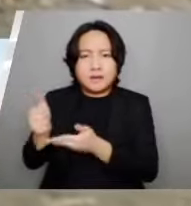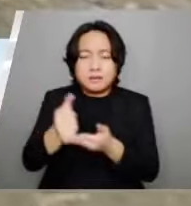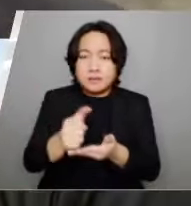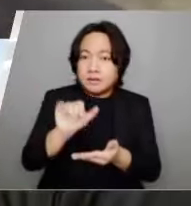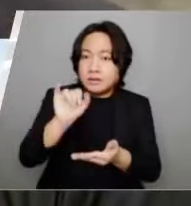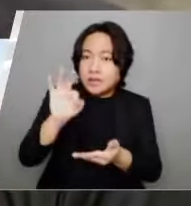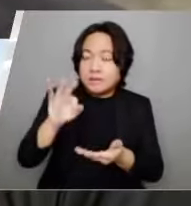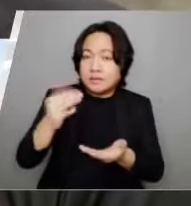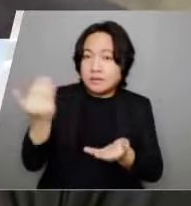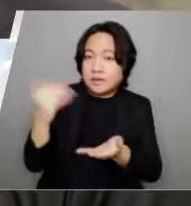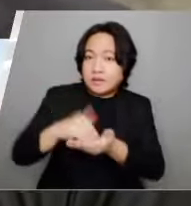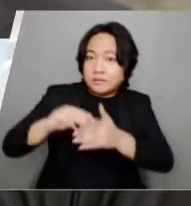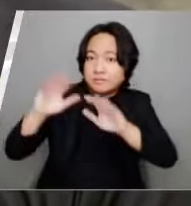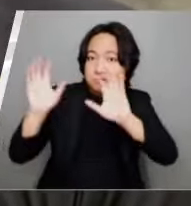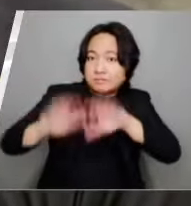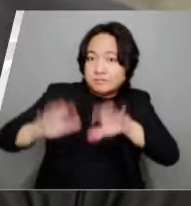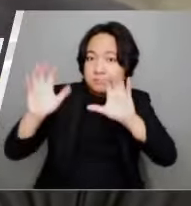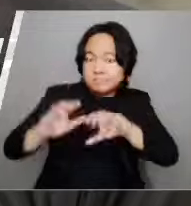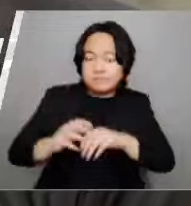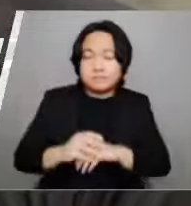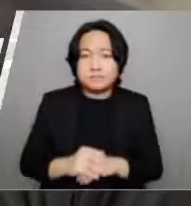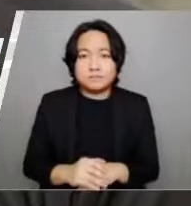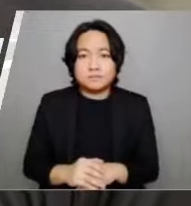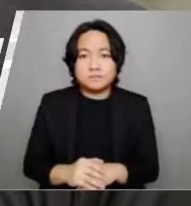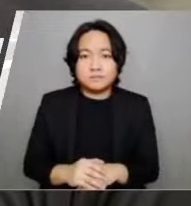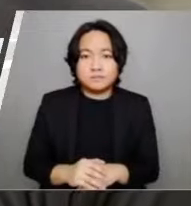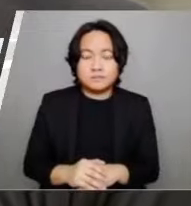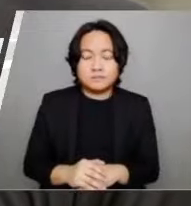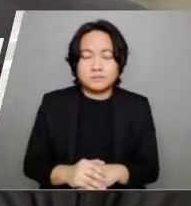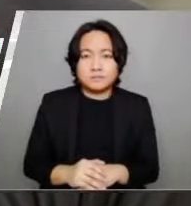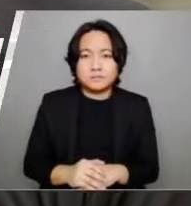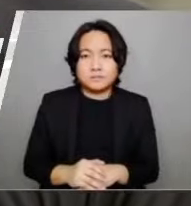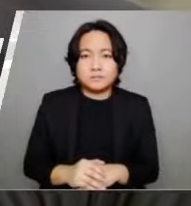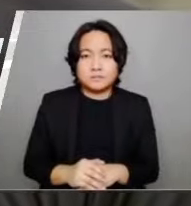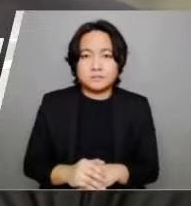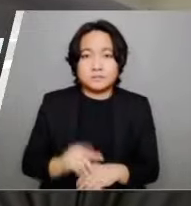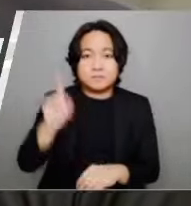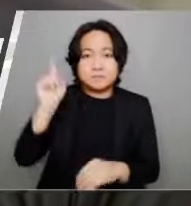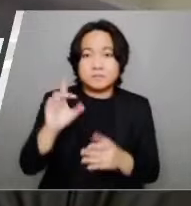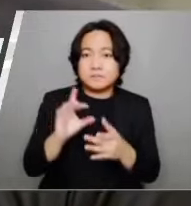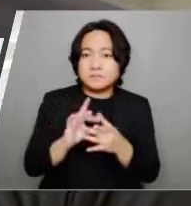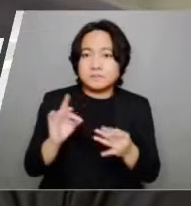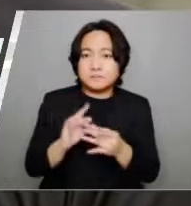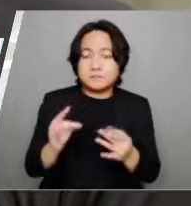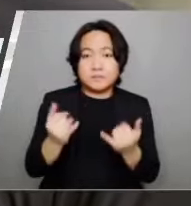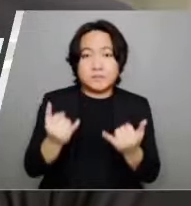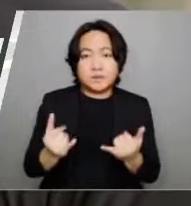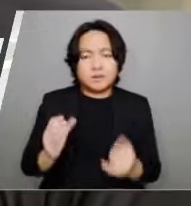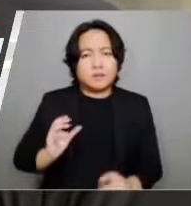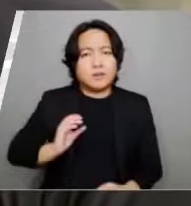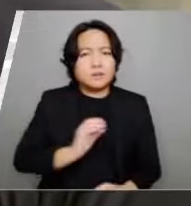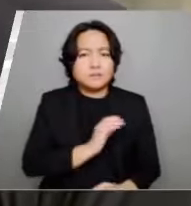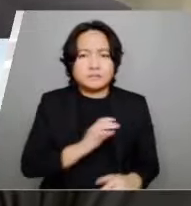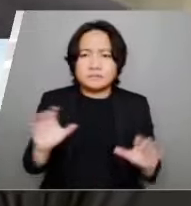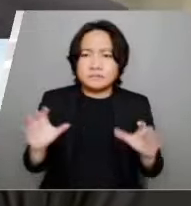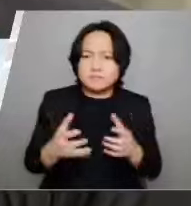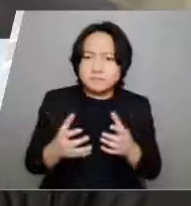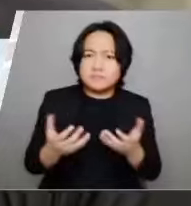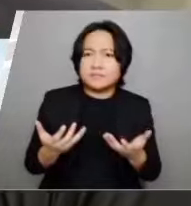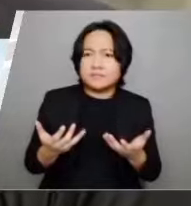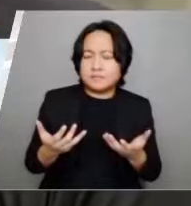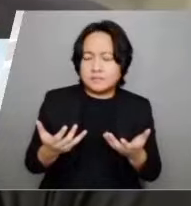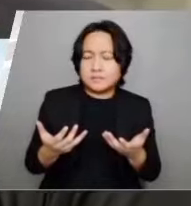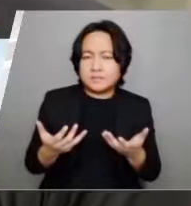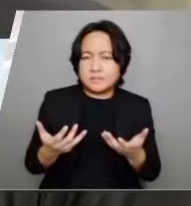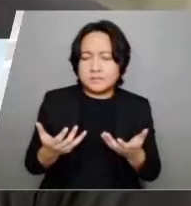Pilipinas. Nandito pa rin ang mga council at saka mga responder natin. Intact